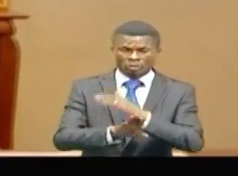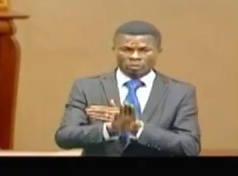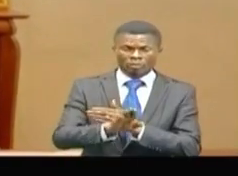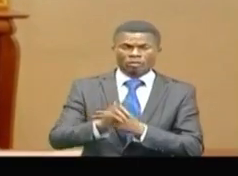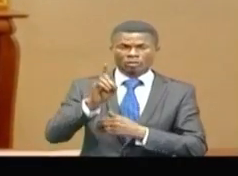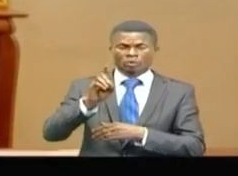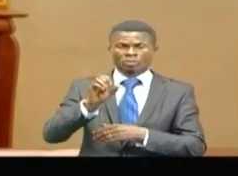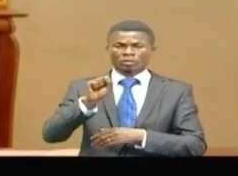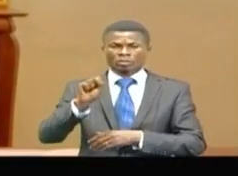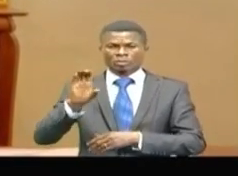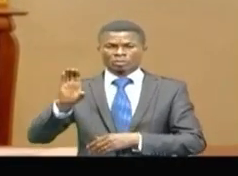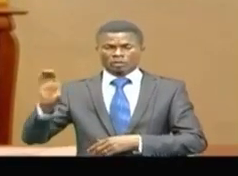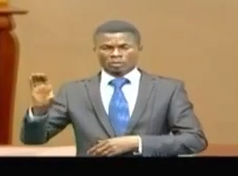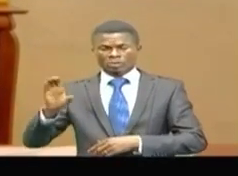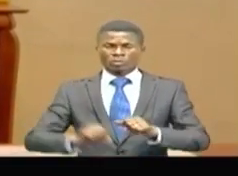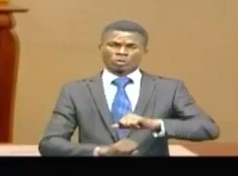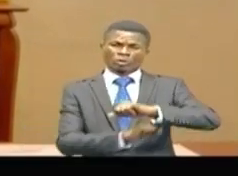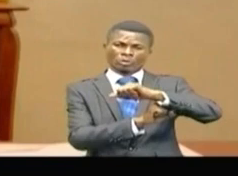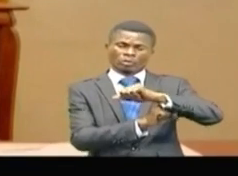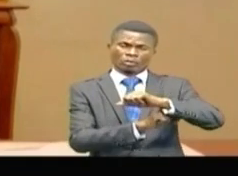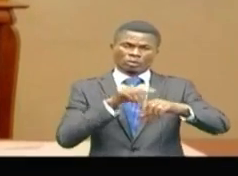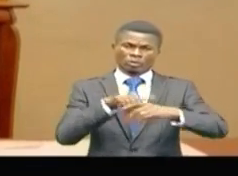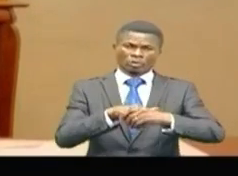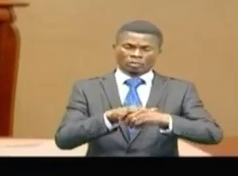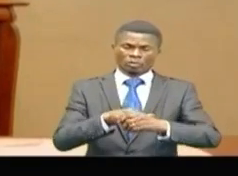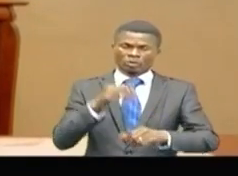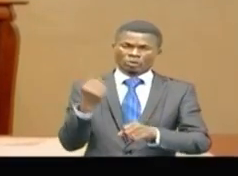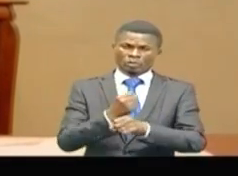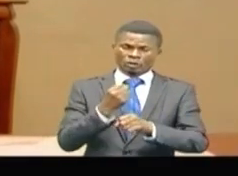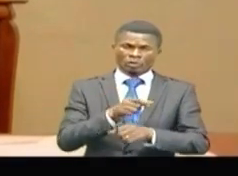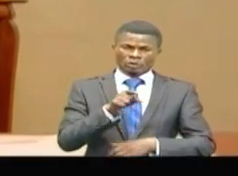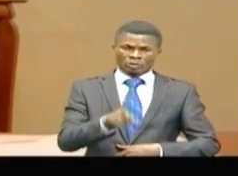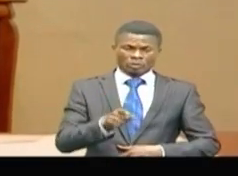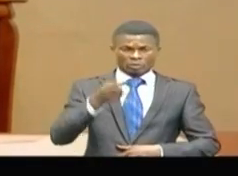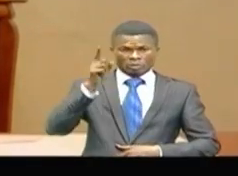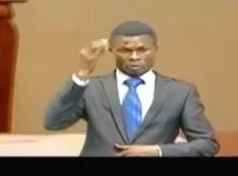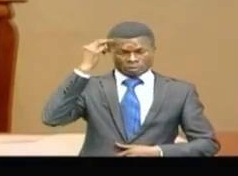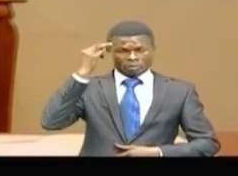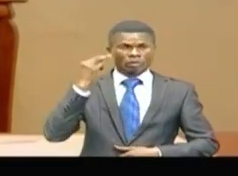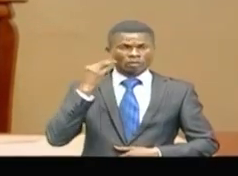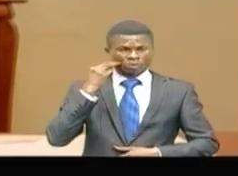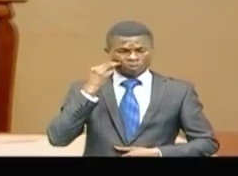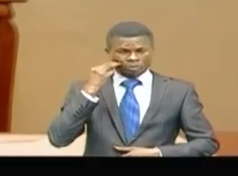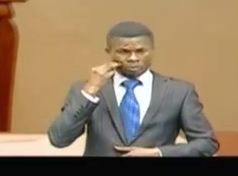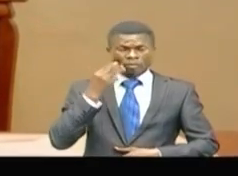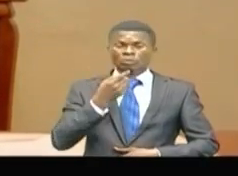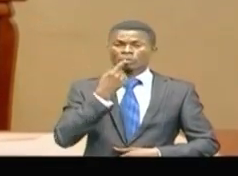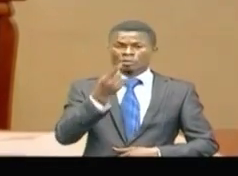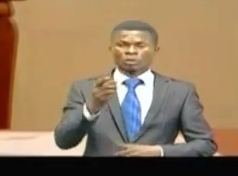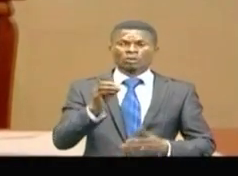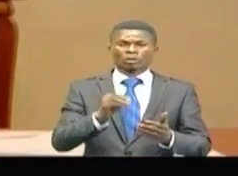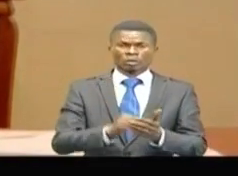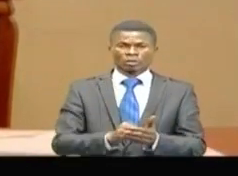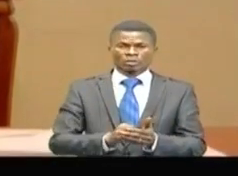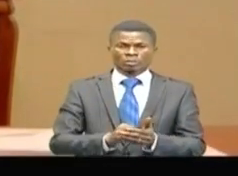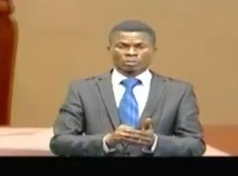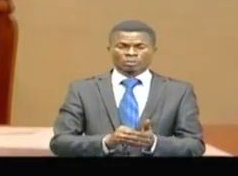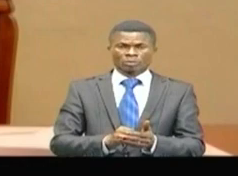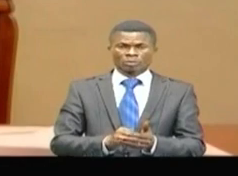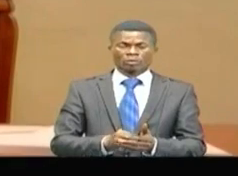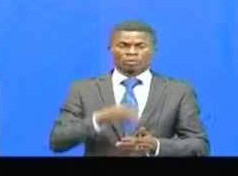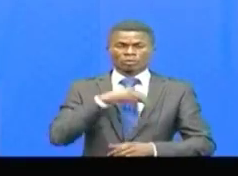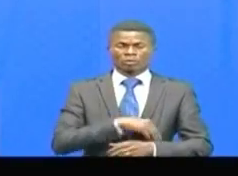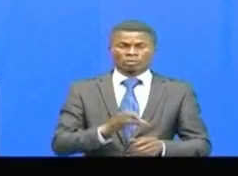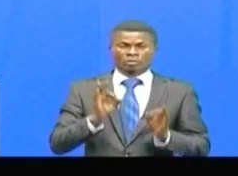DRCS pour leur accompagnement dans cette mission. Le Premier ministre a souligné que cette nouvelle mission